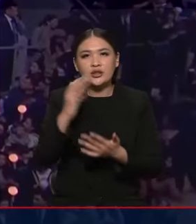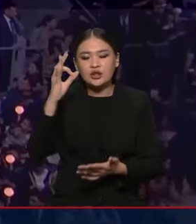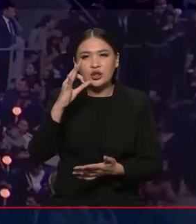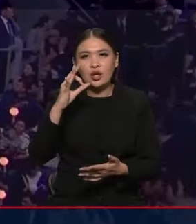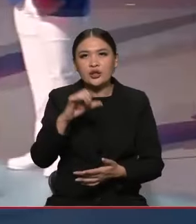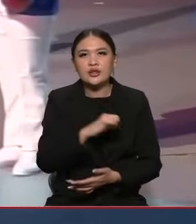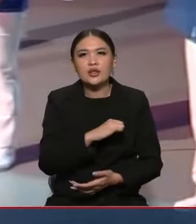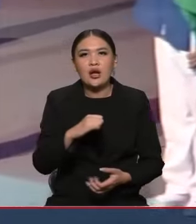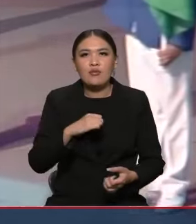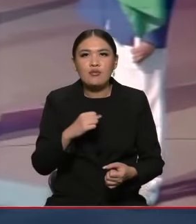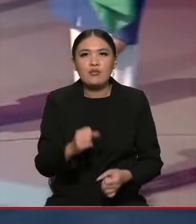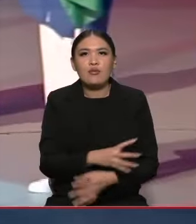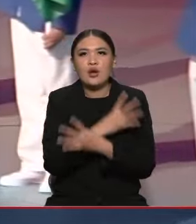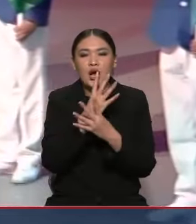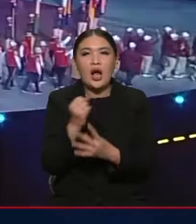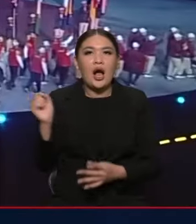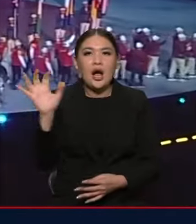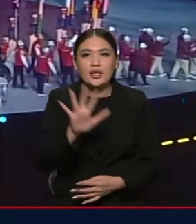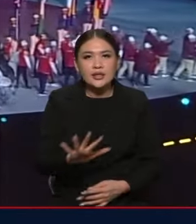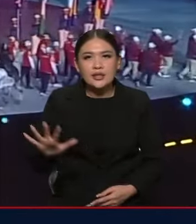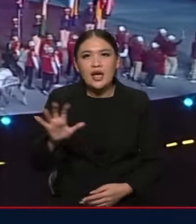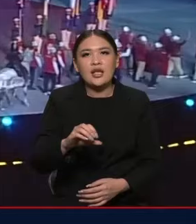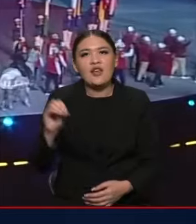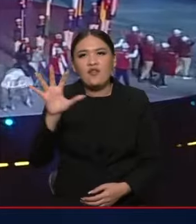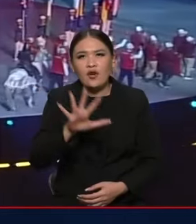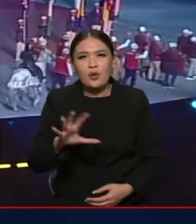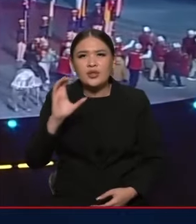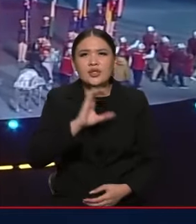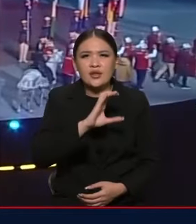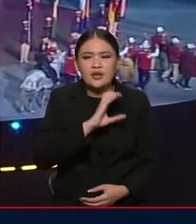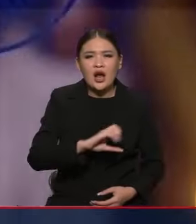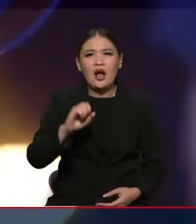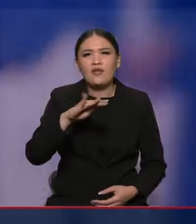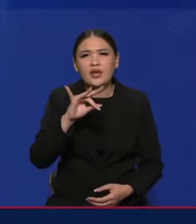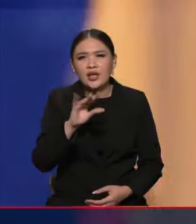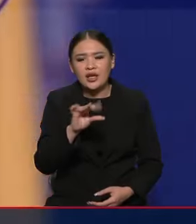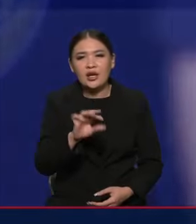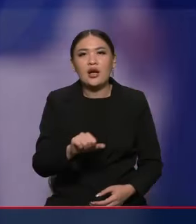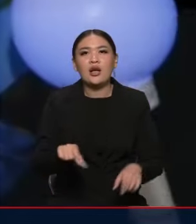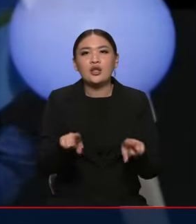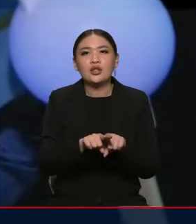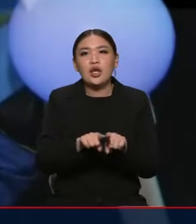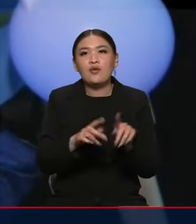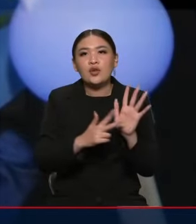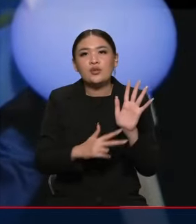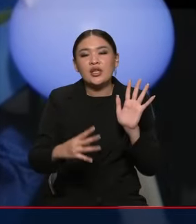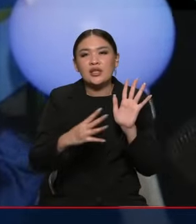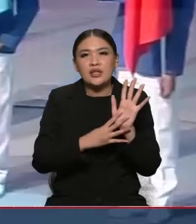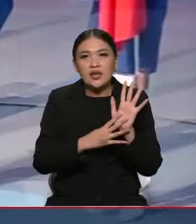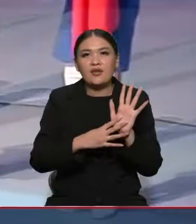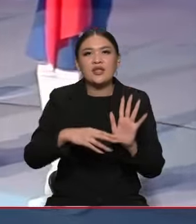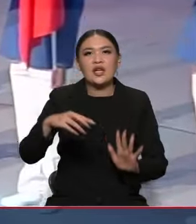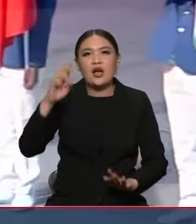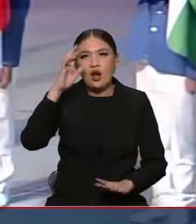поражает своими масштабами. Азия, Европа, Северная и Южная Америка, Африка и Австралия. 89 стран привезли своих